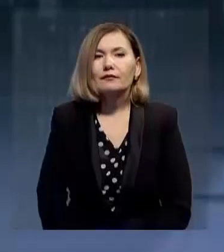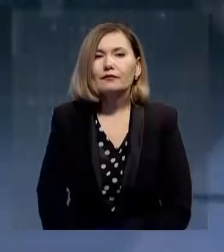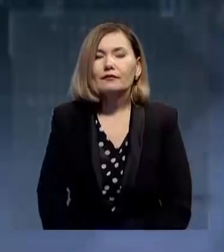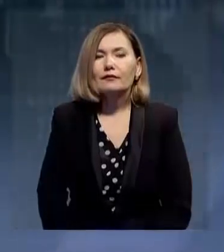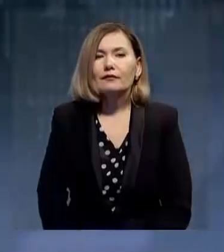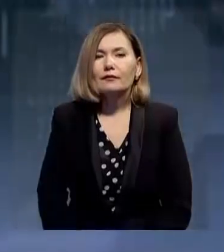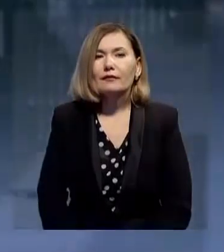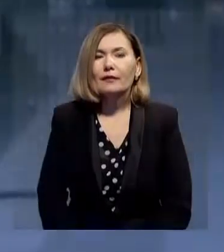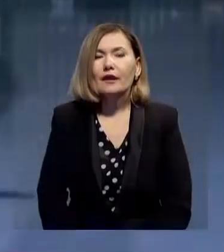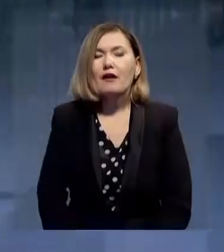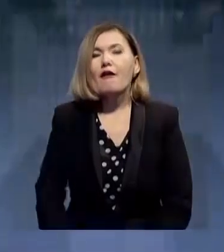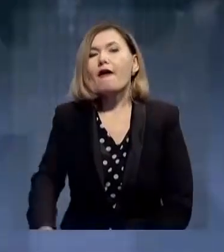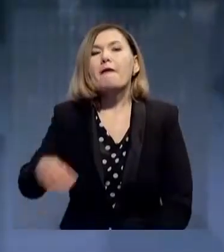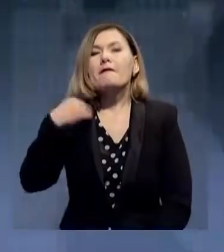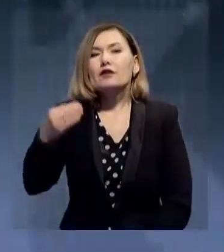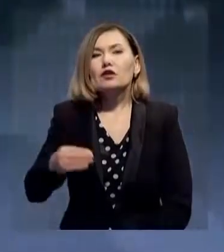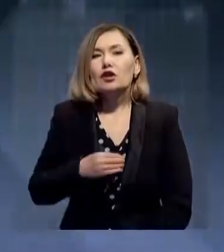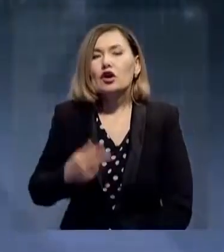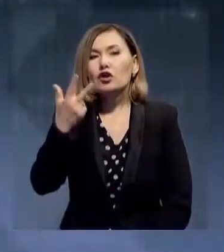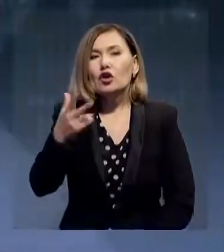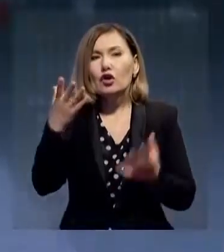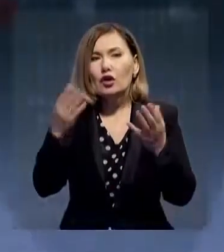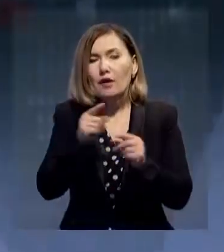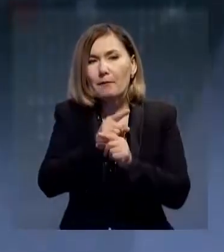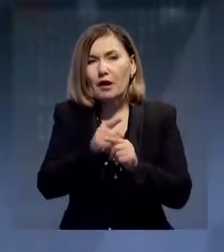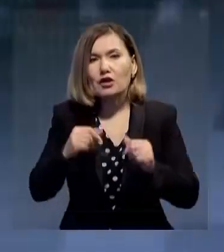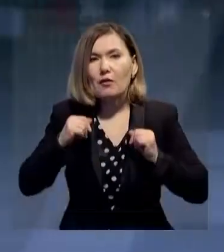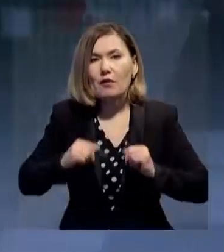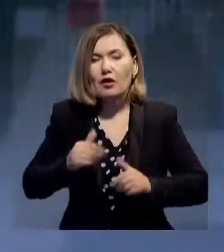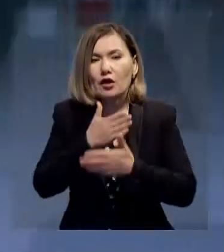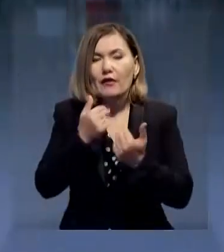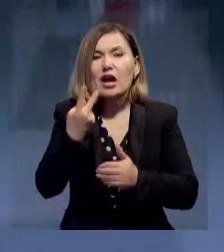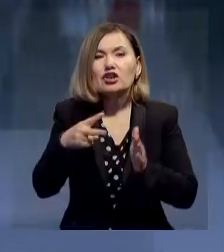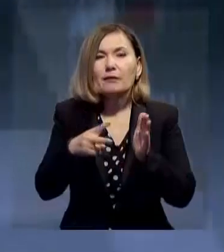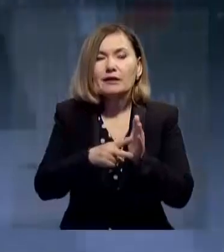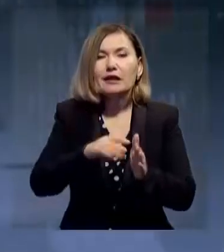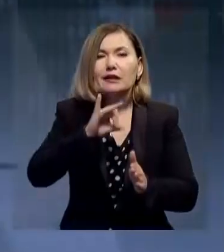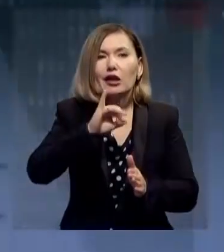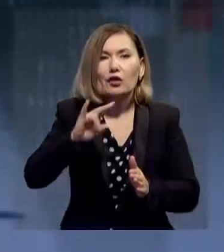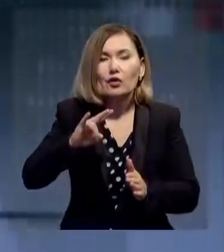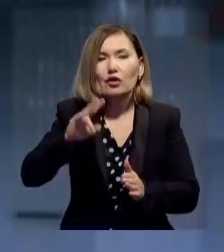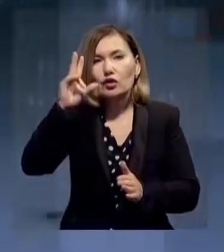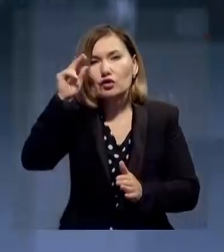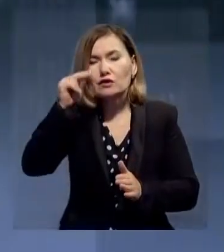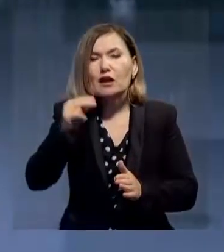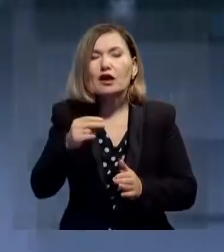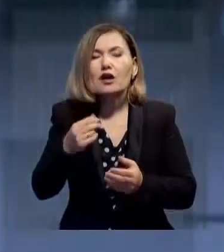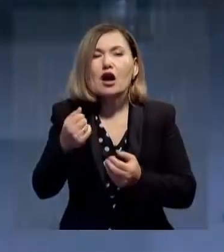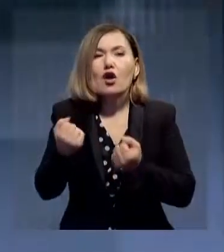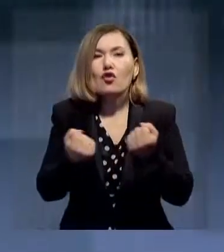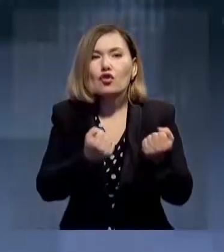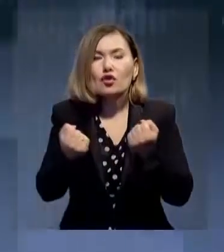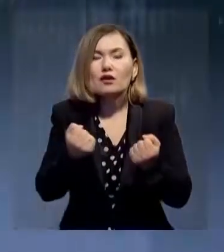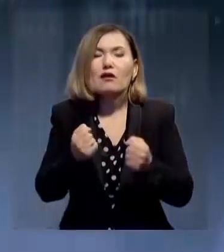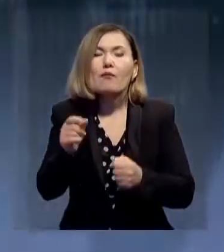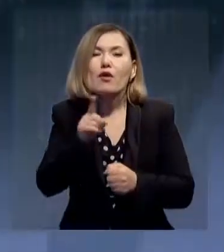Ал енді жақыннан бірер ақпар. Франциядан 3 күннен бері тыныштық қашты. 27 маусымда көлік тізгіндеген жас өспірімді